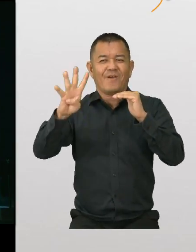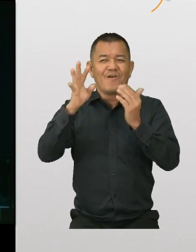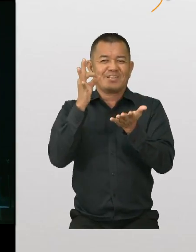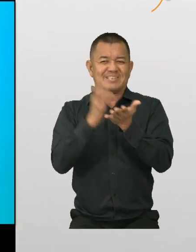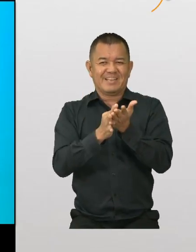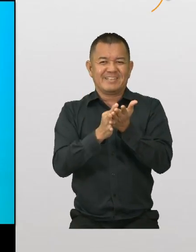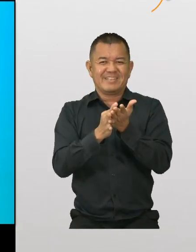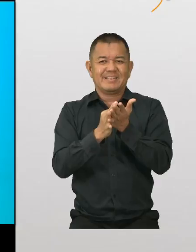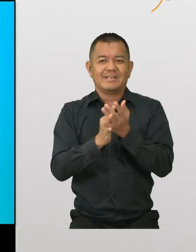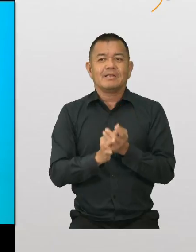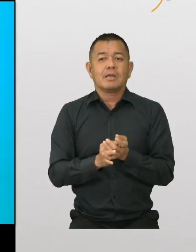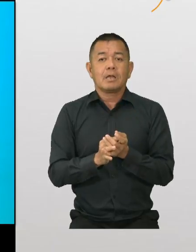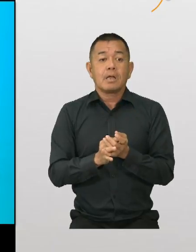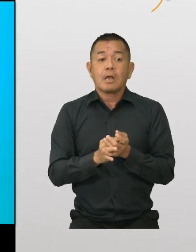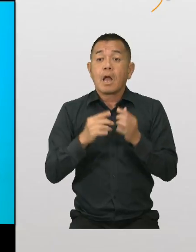晓，